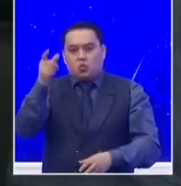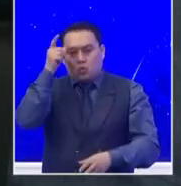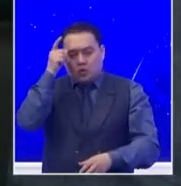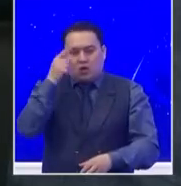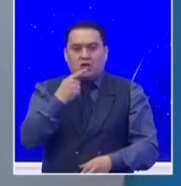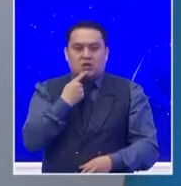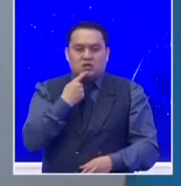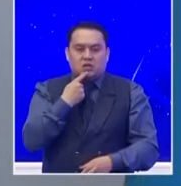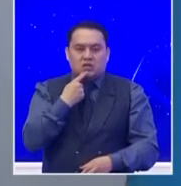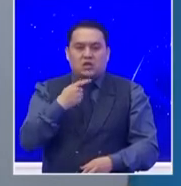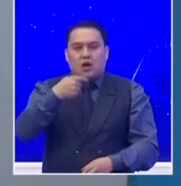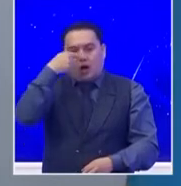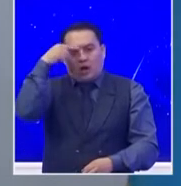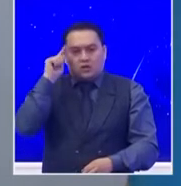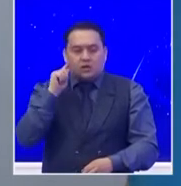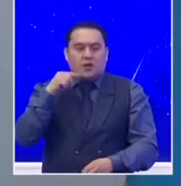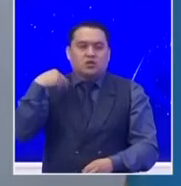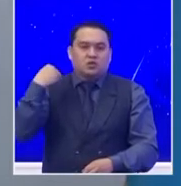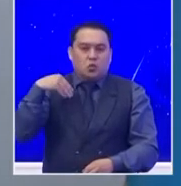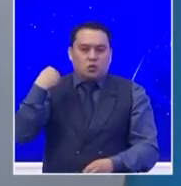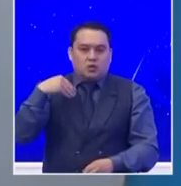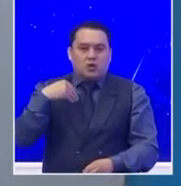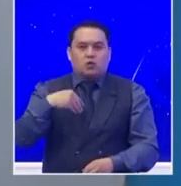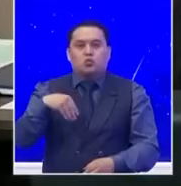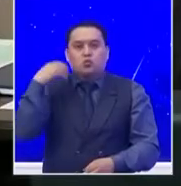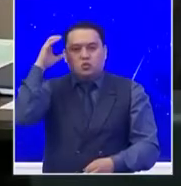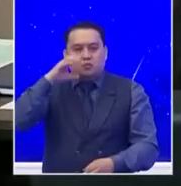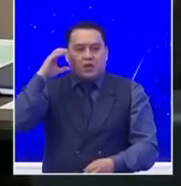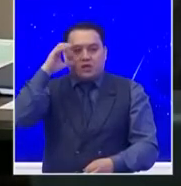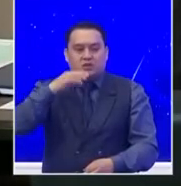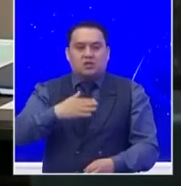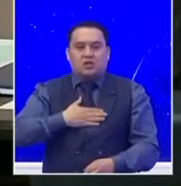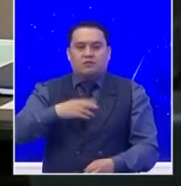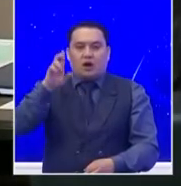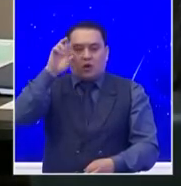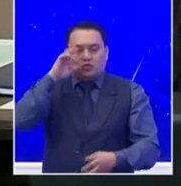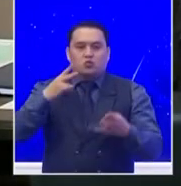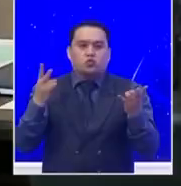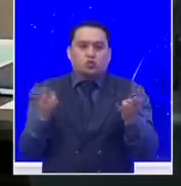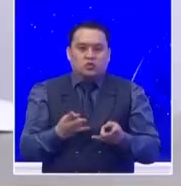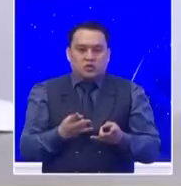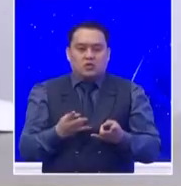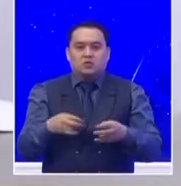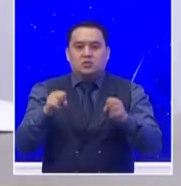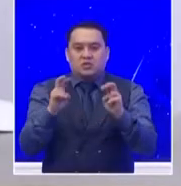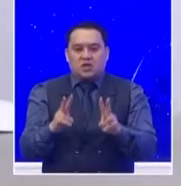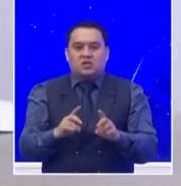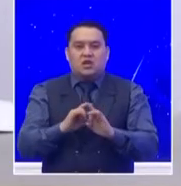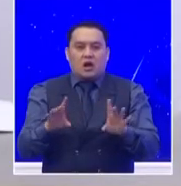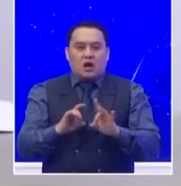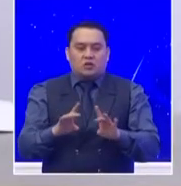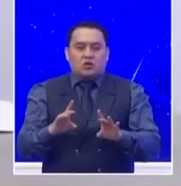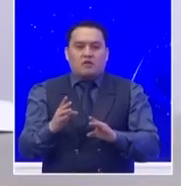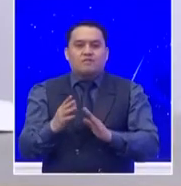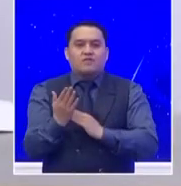страны – Турция, Азербайджан, Туркмения и Узбекистан. И этот шаг для нашего государства необходим, считают эксперты. В то же время